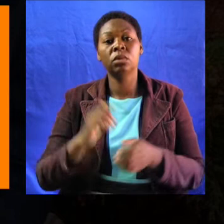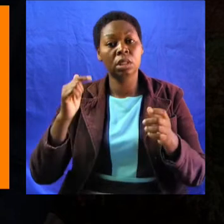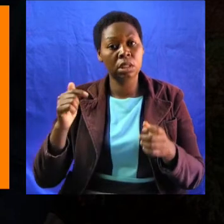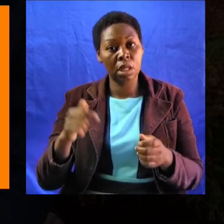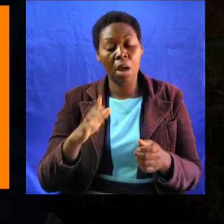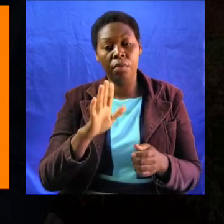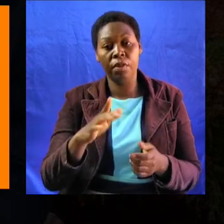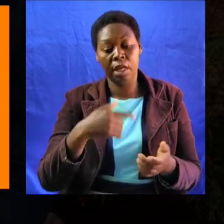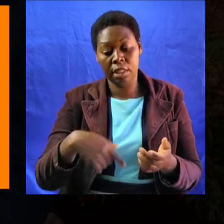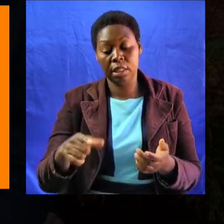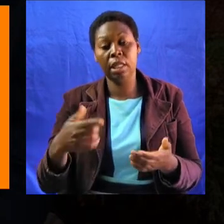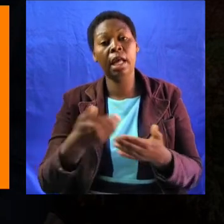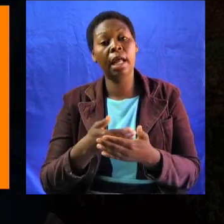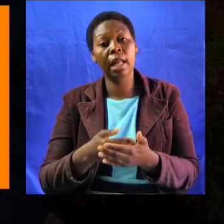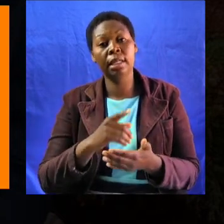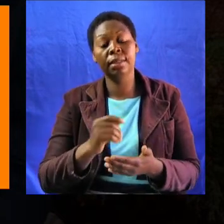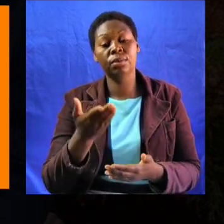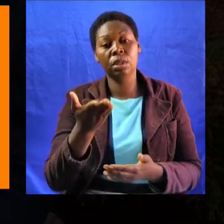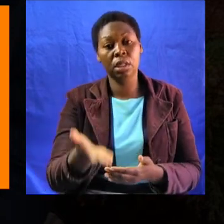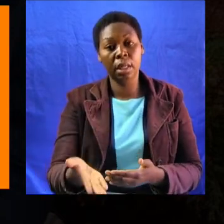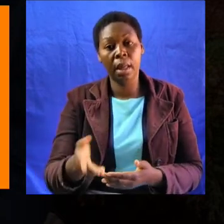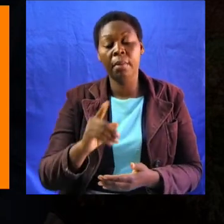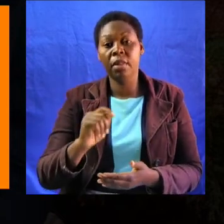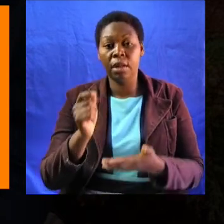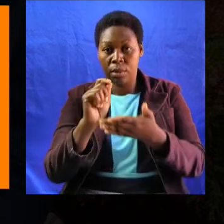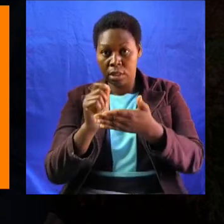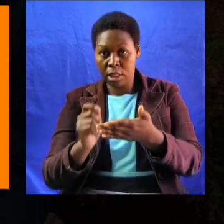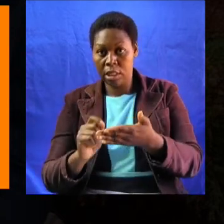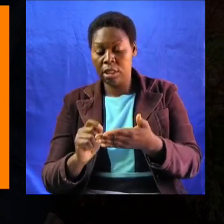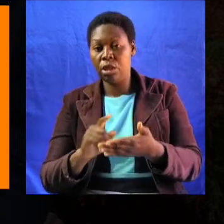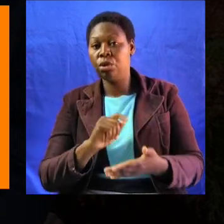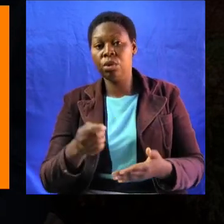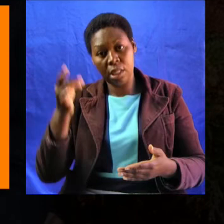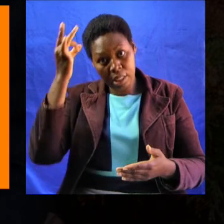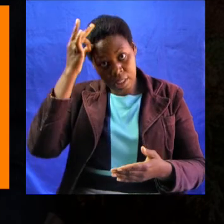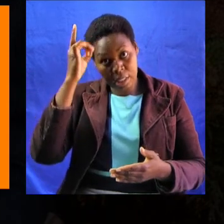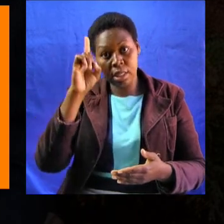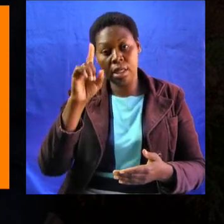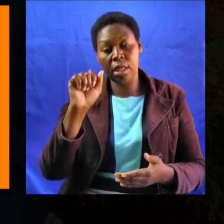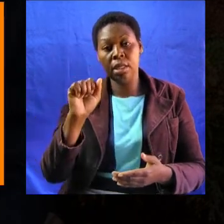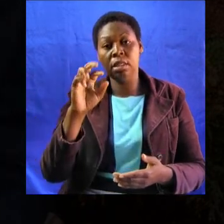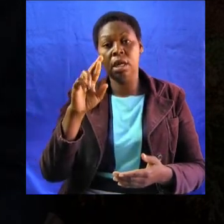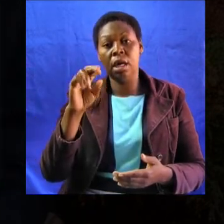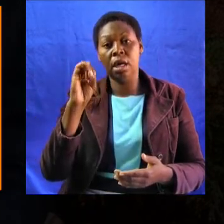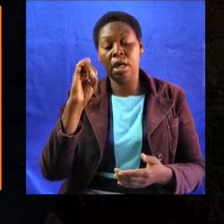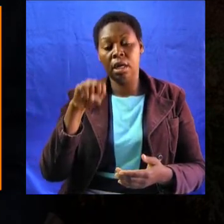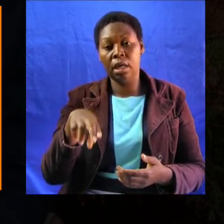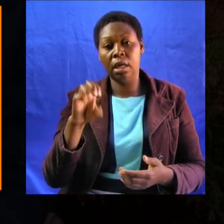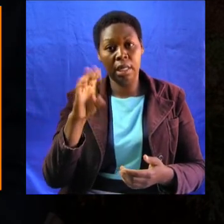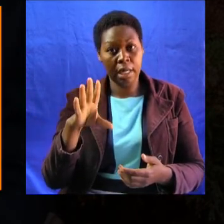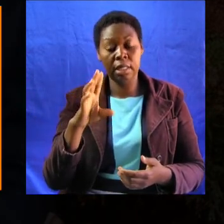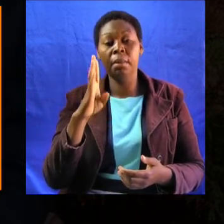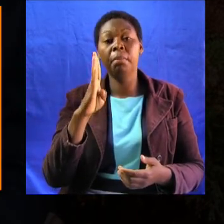Vaka mutumira madhi makanga makanyorwa kudai. Kuna mambo Dariasi rugare rwose ngaruve nemi.